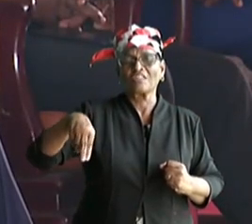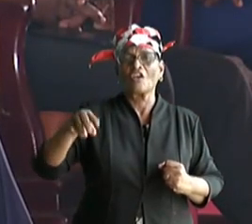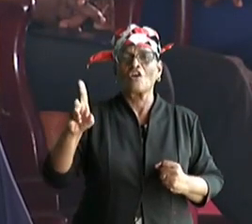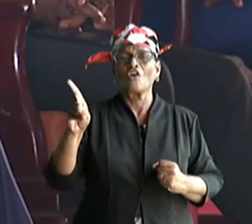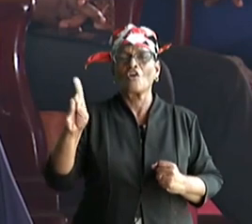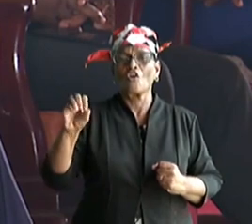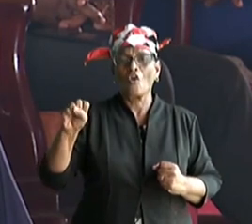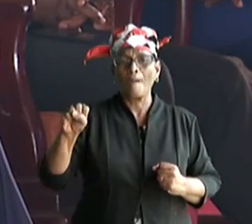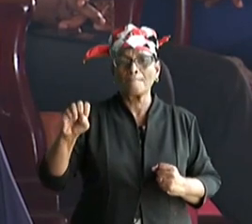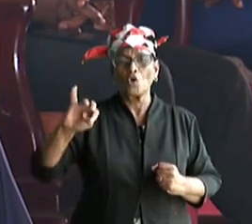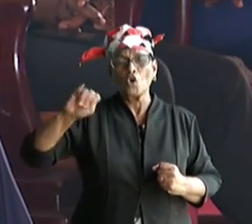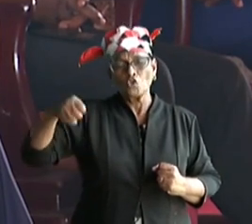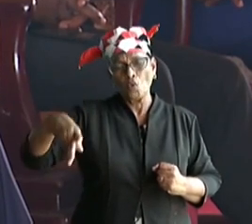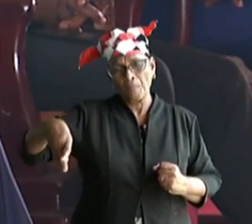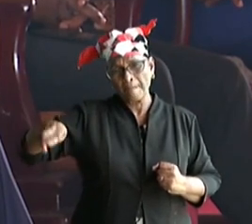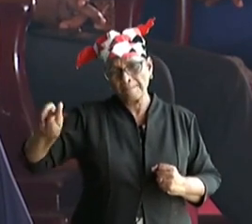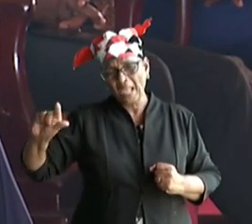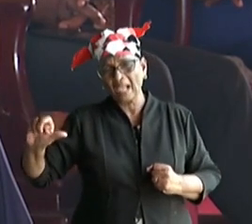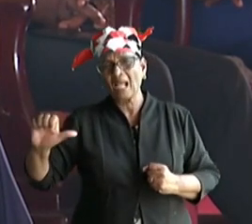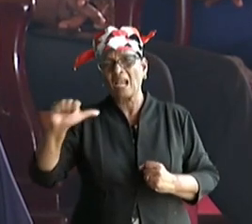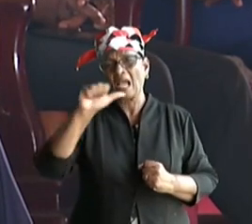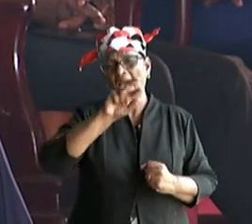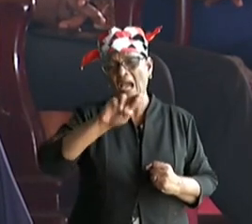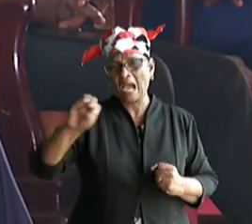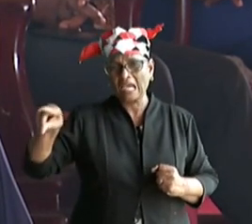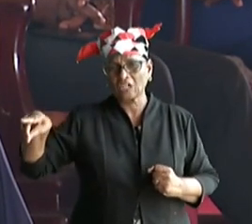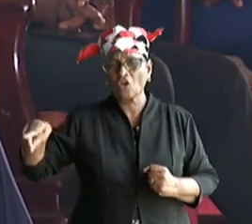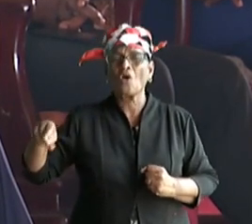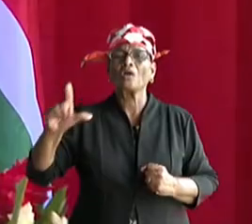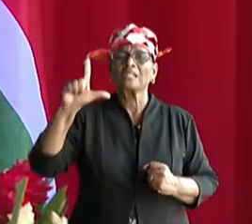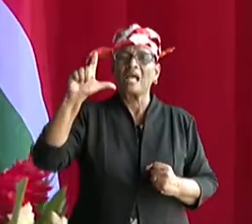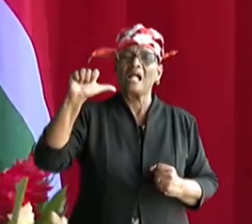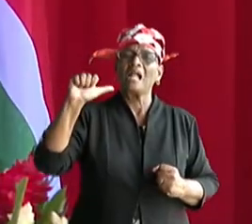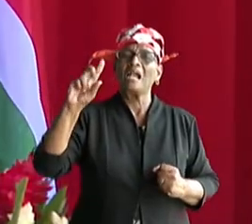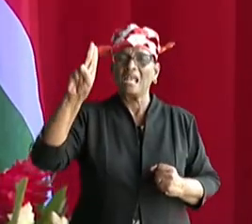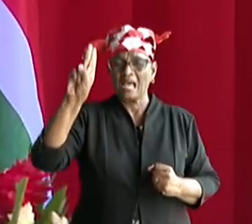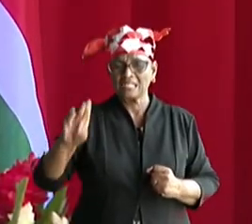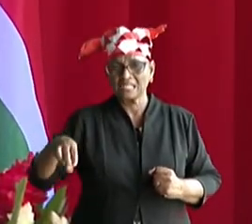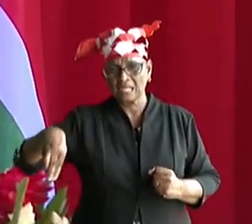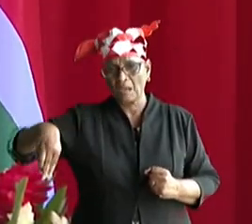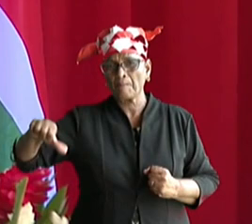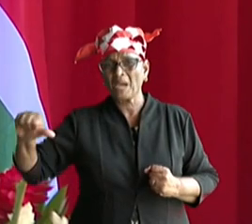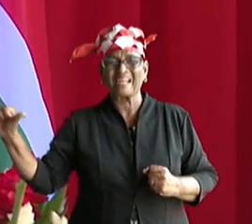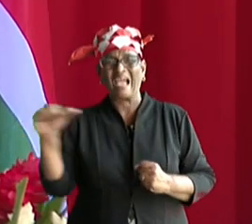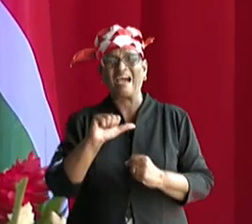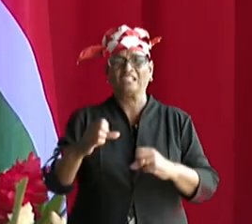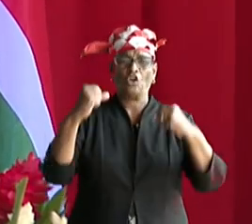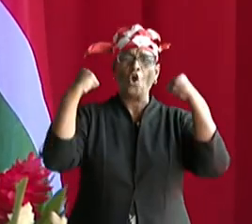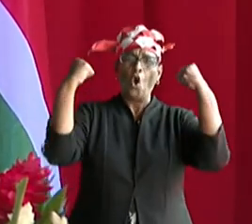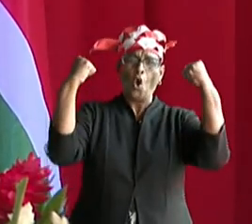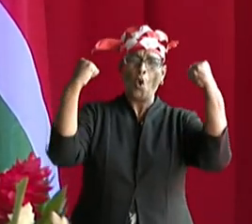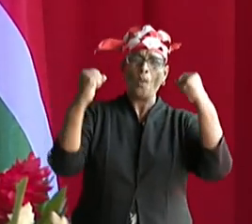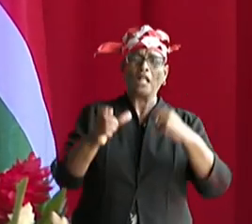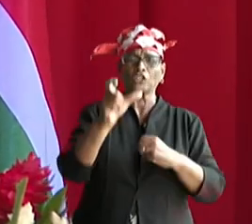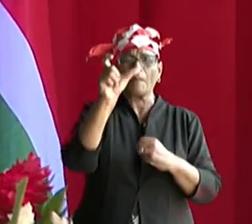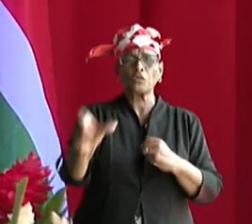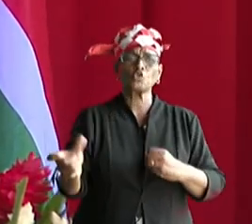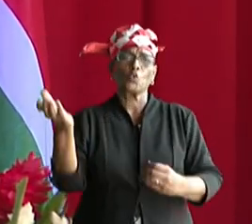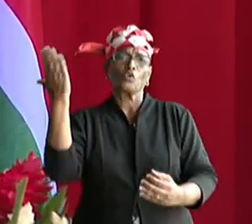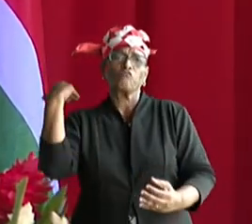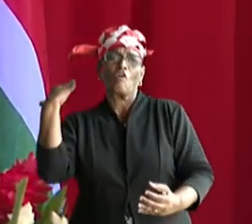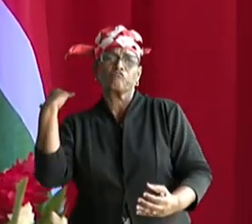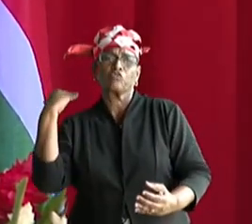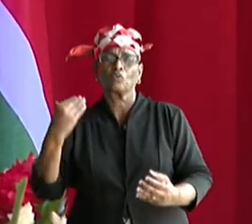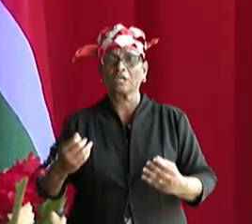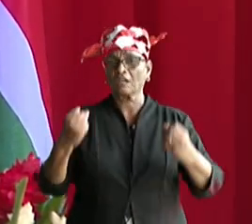Henk Aaron, Jagannath Lakshman en andere zonen en dochters van weleer. De kracht die tot